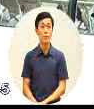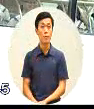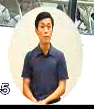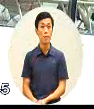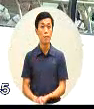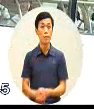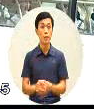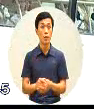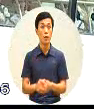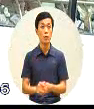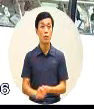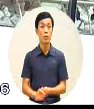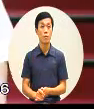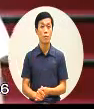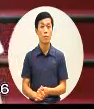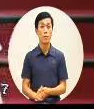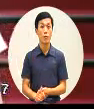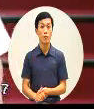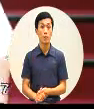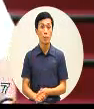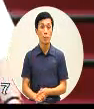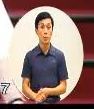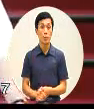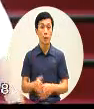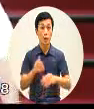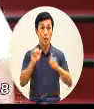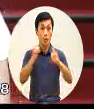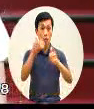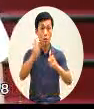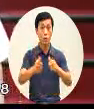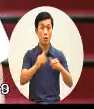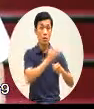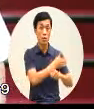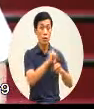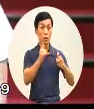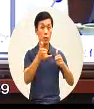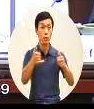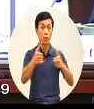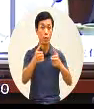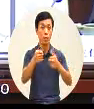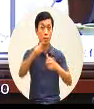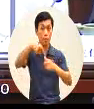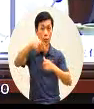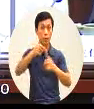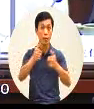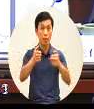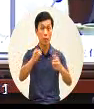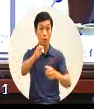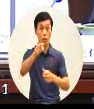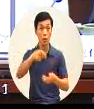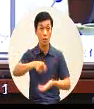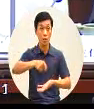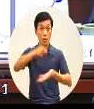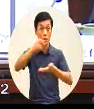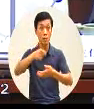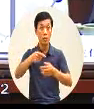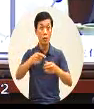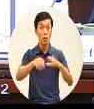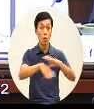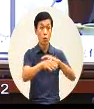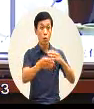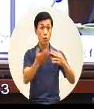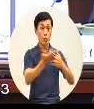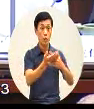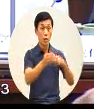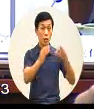请他刘市长请回答一下。 好，感谢议长，感谢陈议员的指教哈。您所指称的这个容积银行